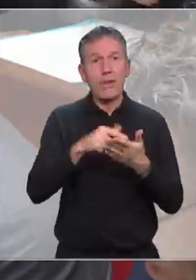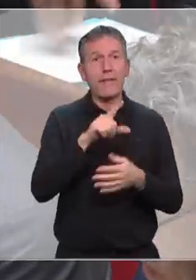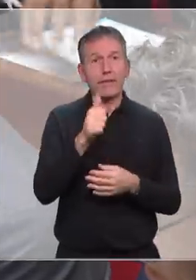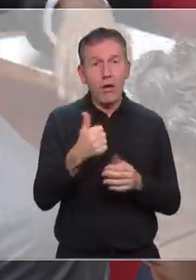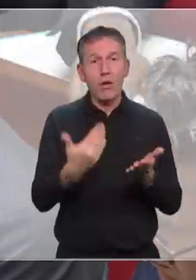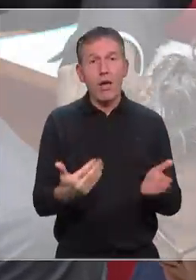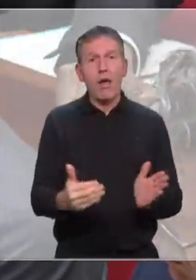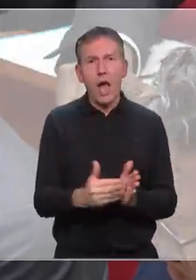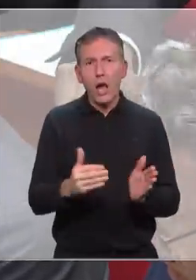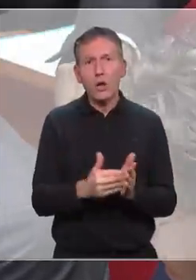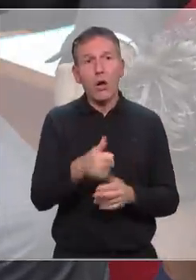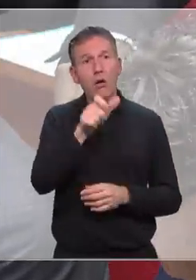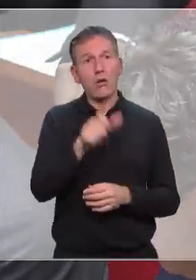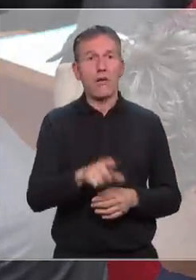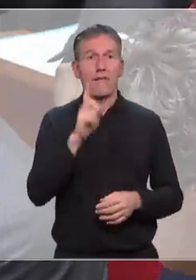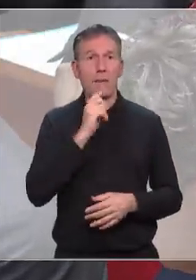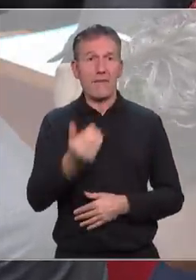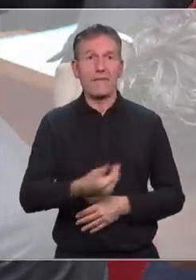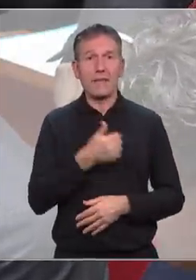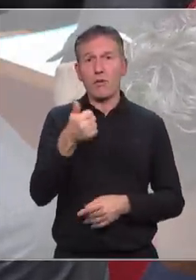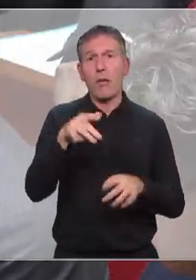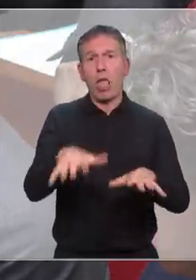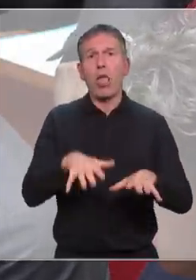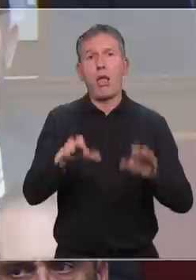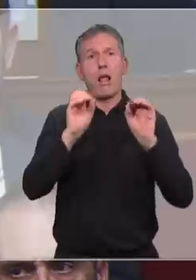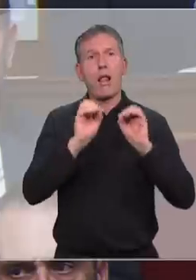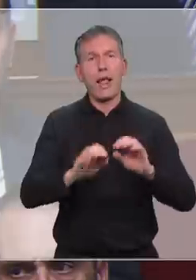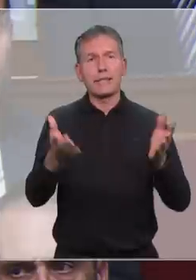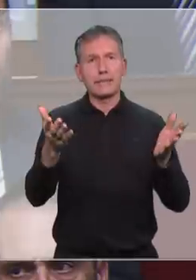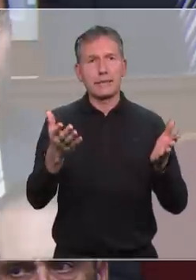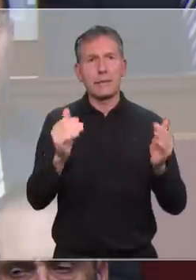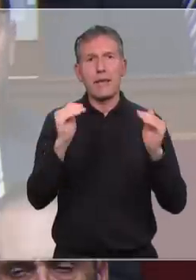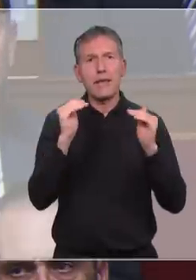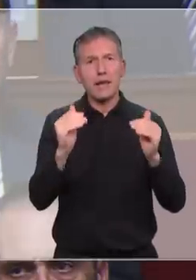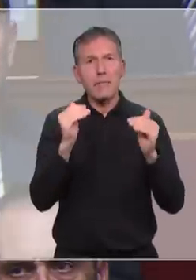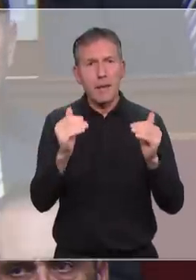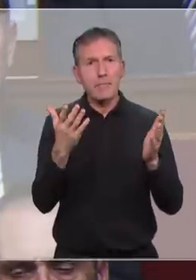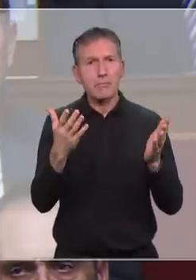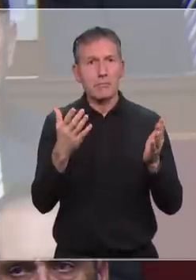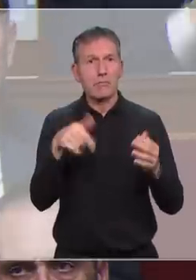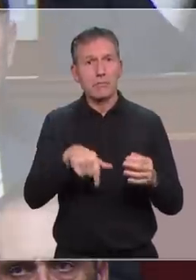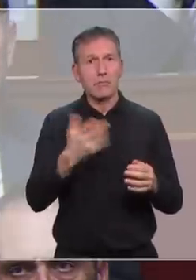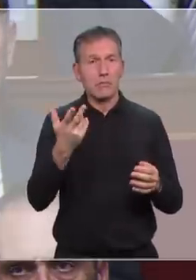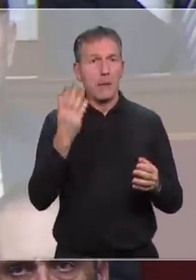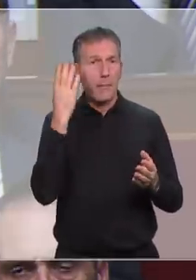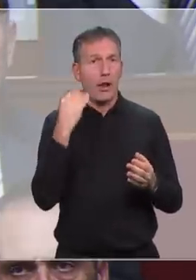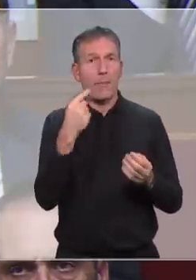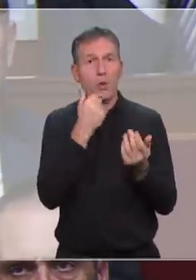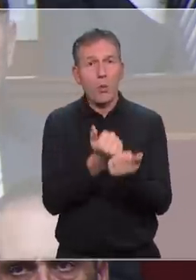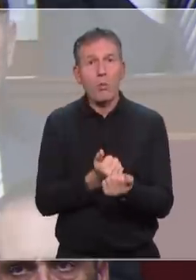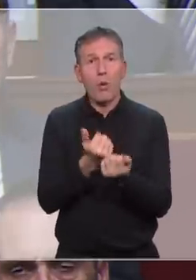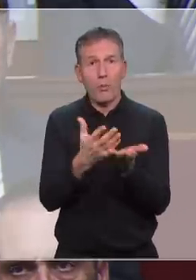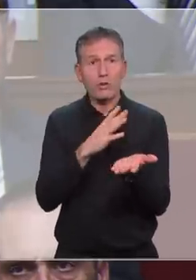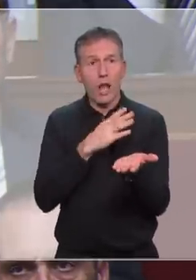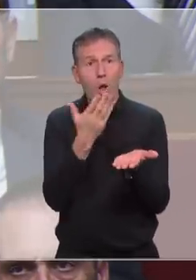encore, l'une de nos compatriotes paie le prix de votre laxisme. Et pourtant, comme l'a proposé Marine Le Pen, il existe